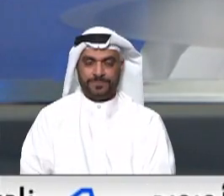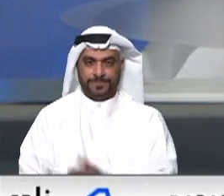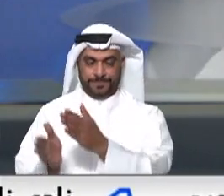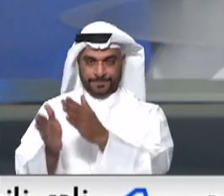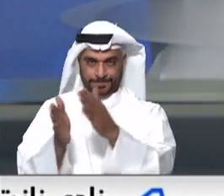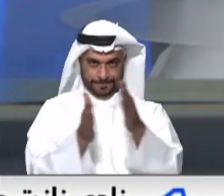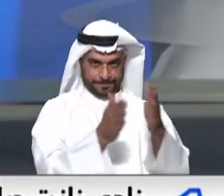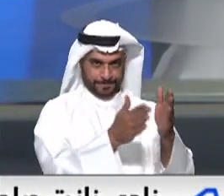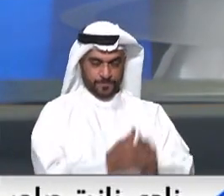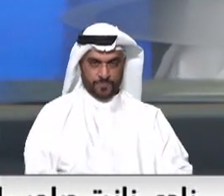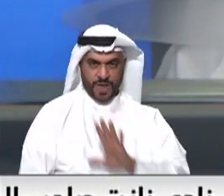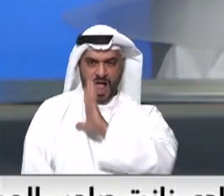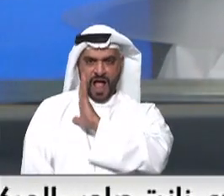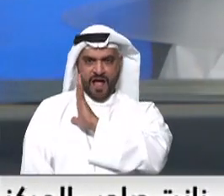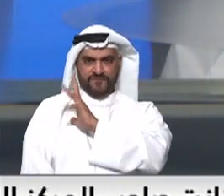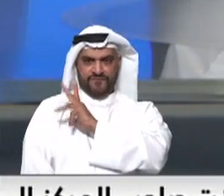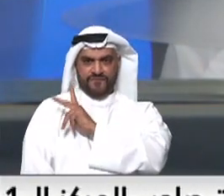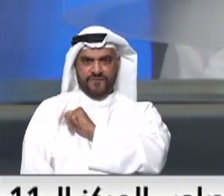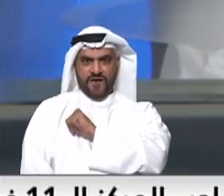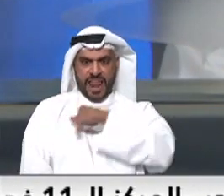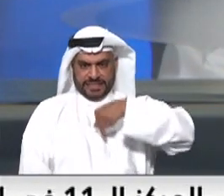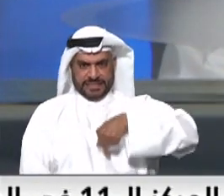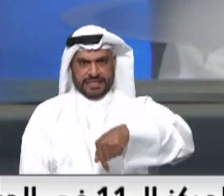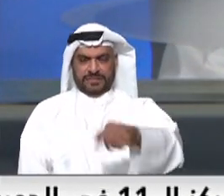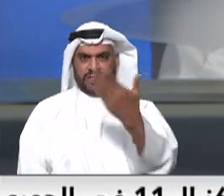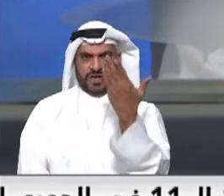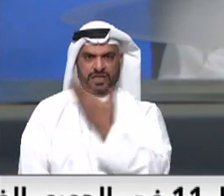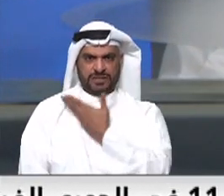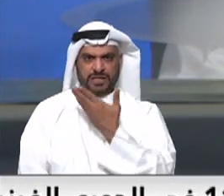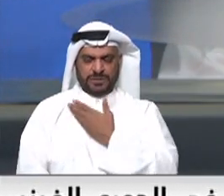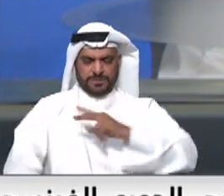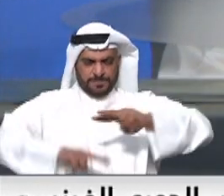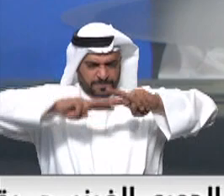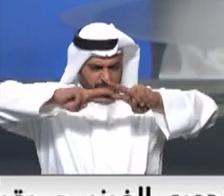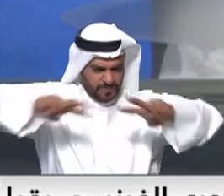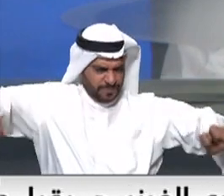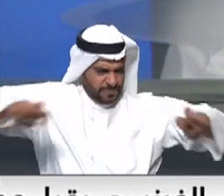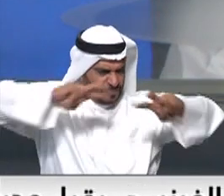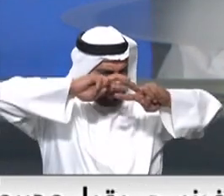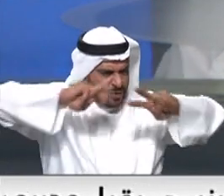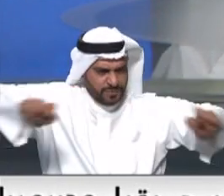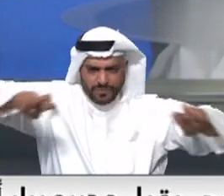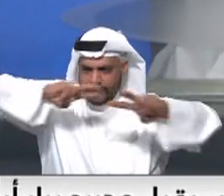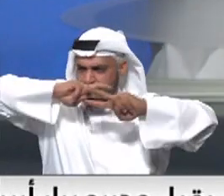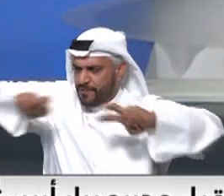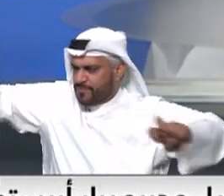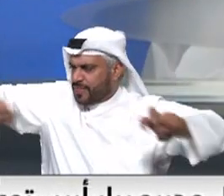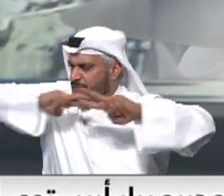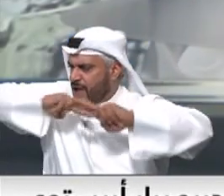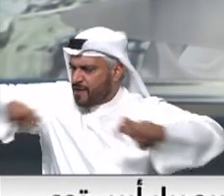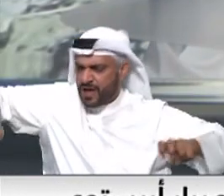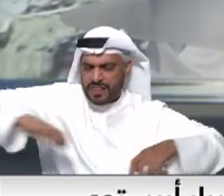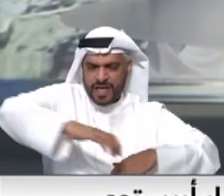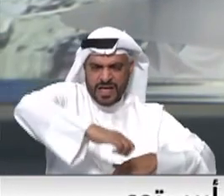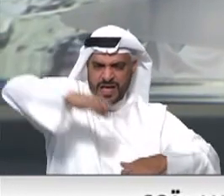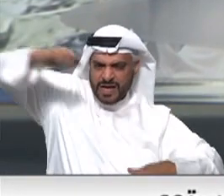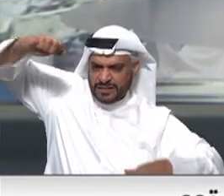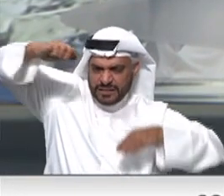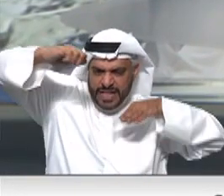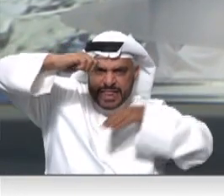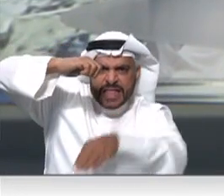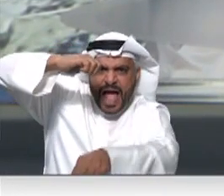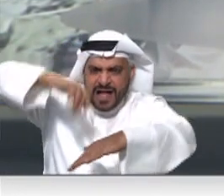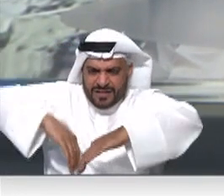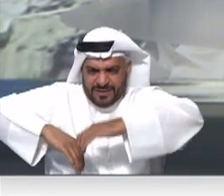يعيش الفلسطينيون مشاهدين الكرام في قطاع غزة على أنقاض منازلهم التي دمرها جيش الاحتلال الإسرائيلي خلال حربه